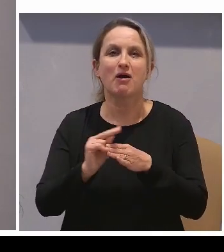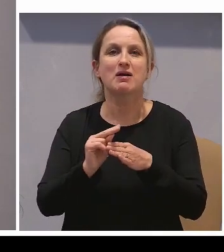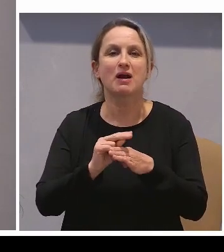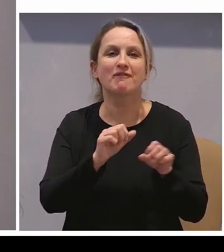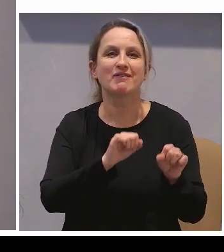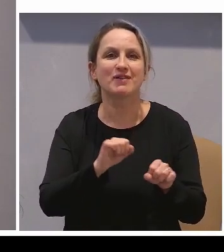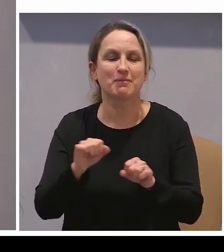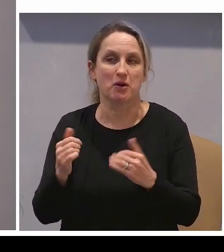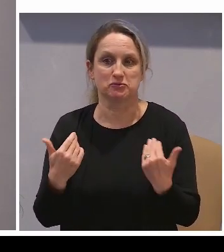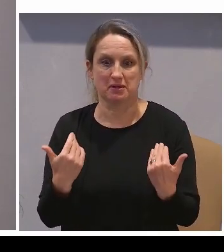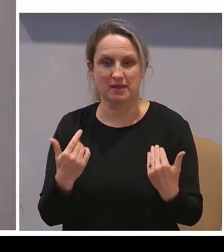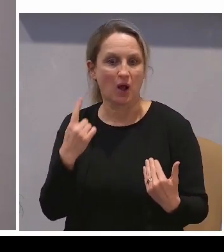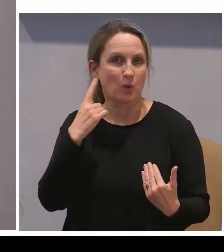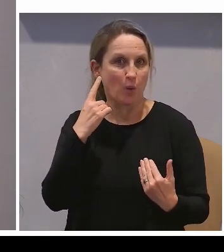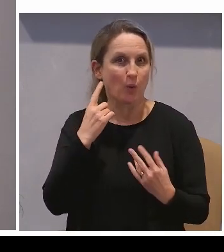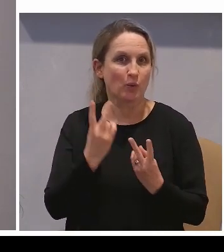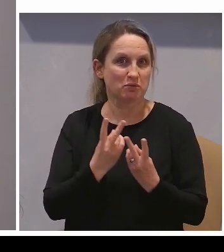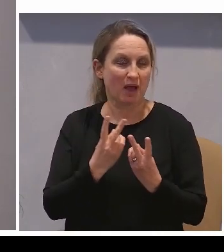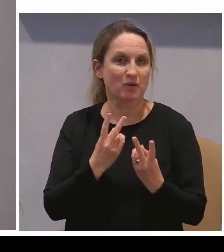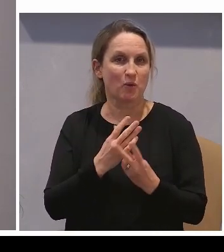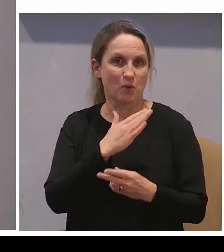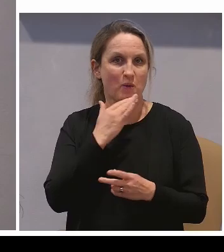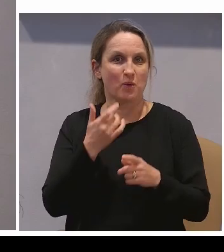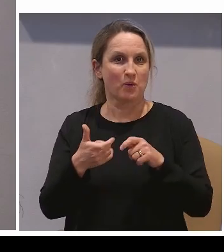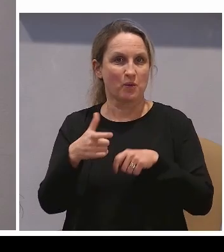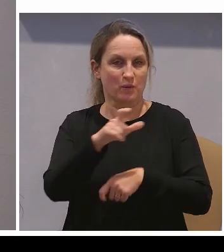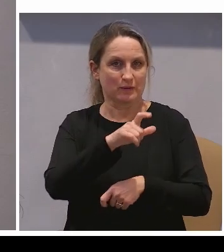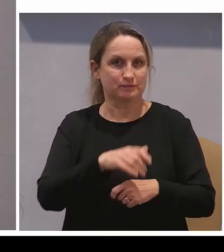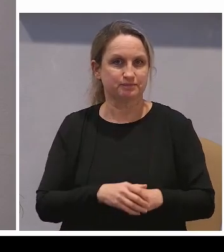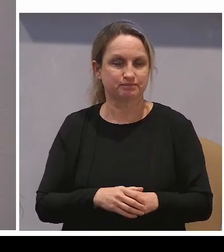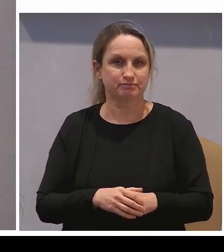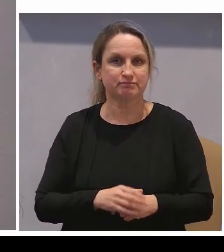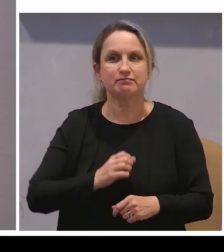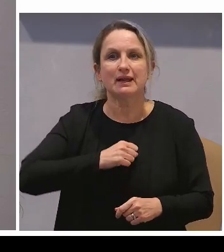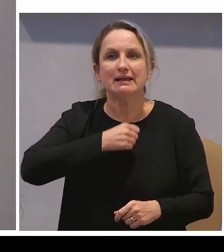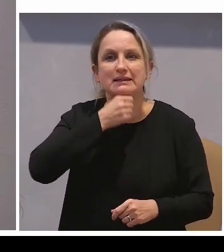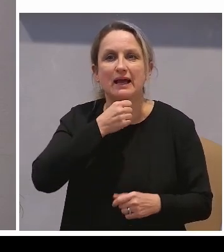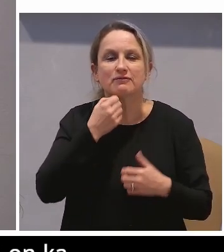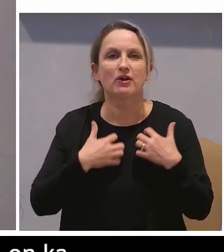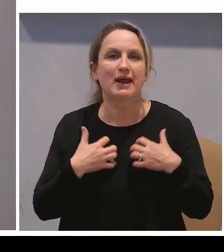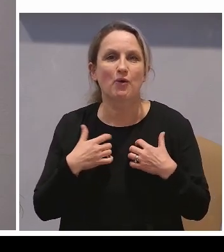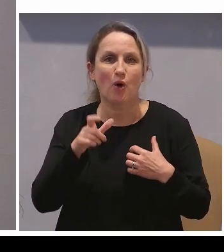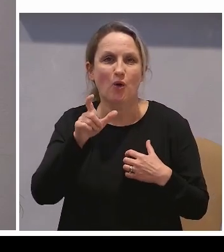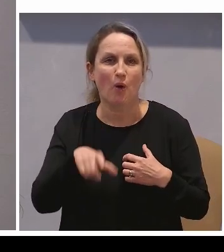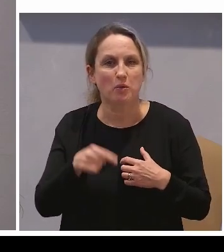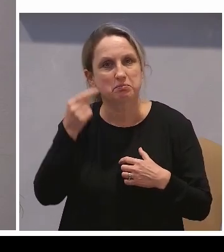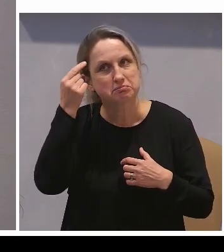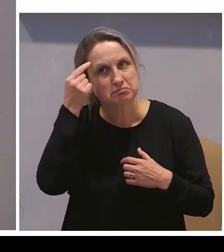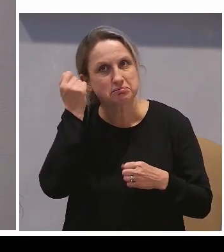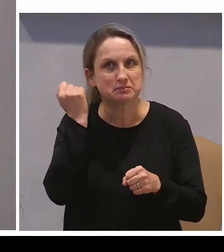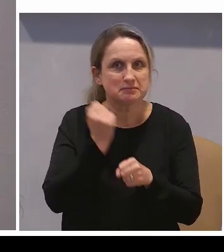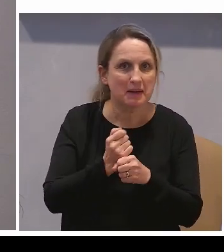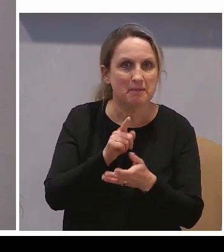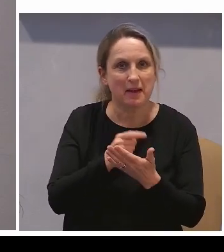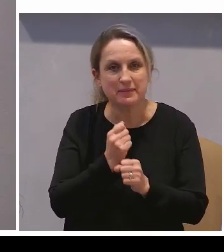nagu me täna neurologist. oleme kuulnud. Now, however, Et we mida have a siis lot üks more knowledge. täiskasvanute neuroloog We mõtleb, teeb, diagnose peaks tegema ja